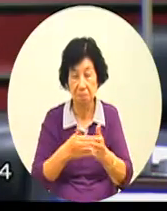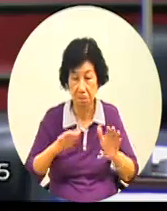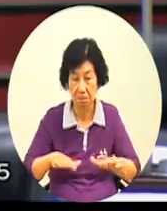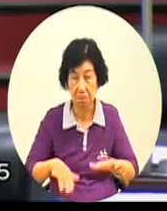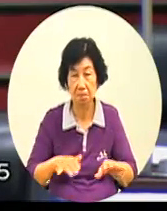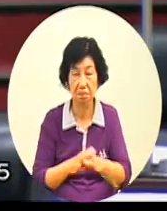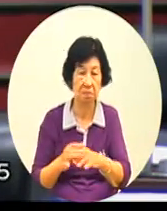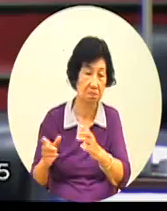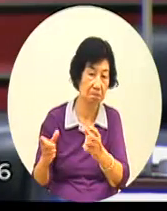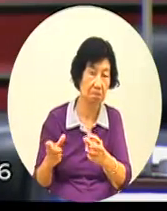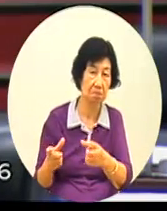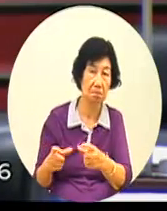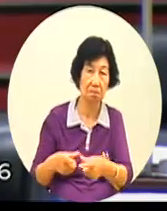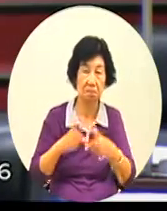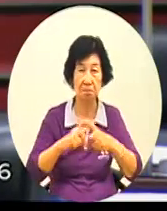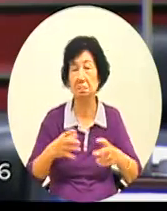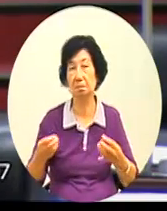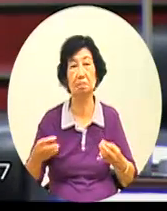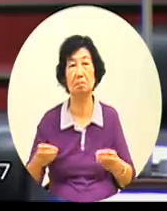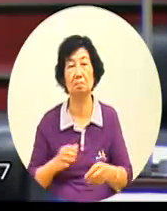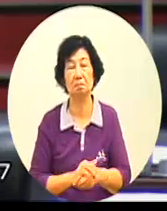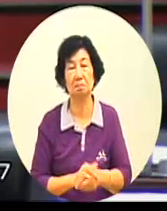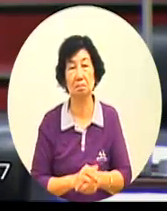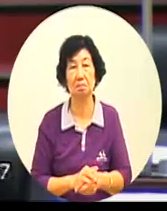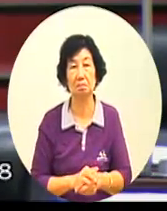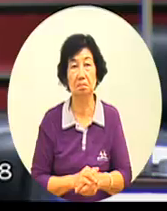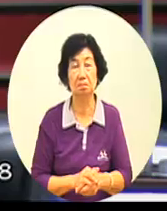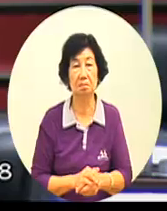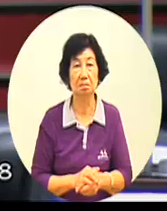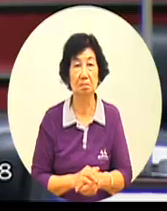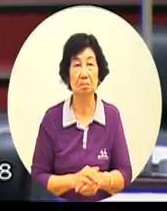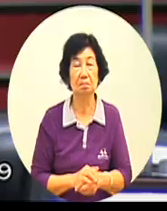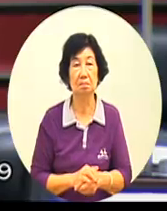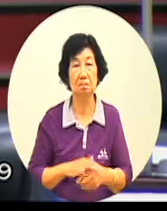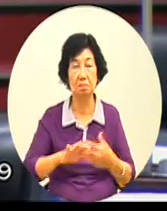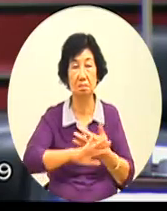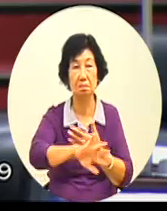的聚会所。